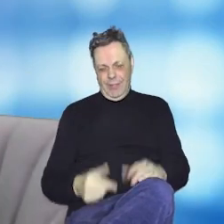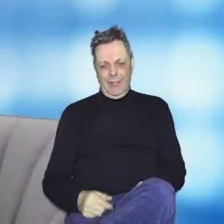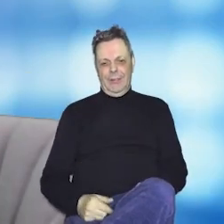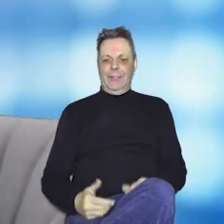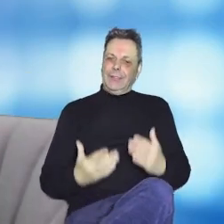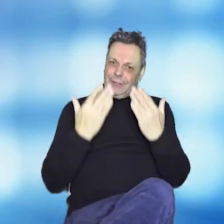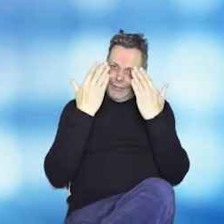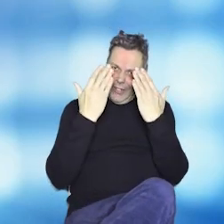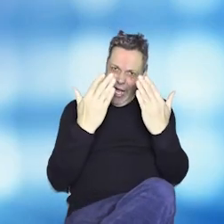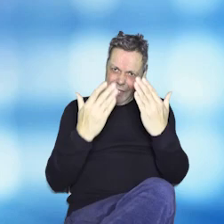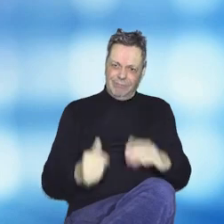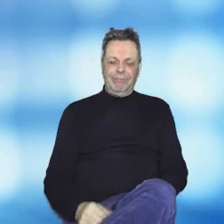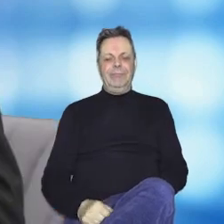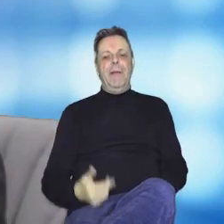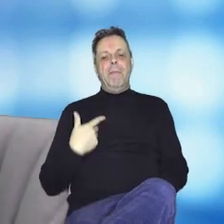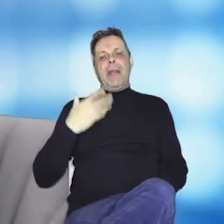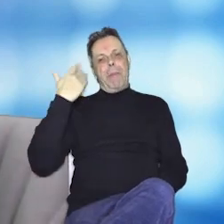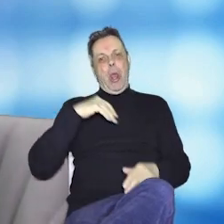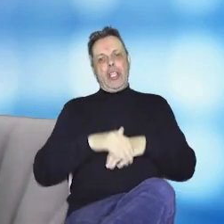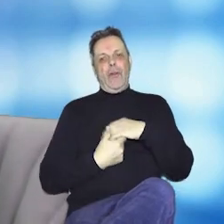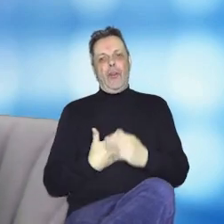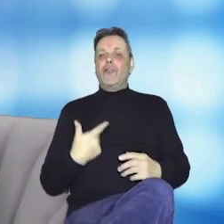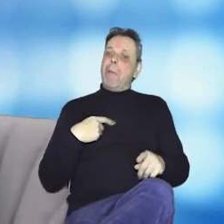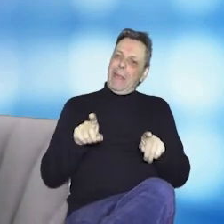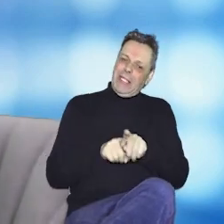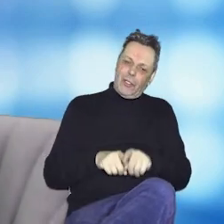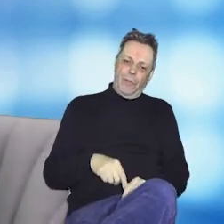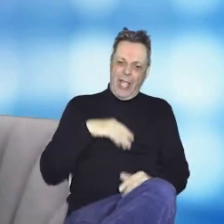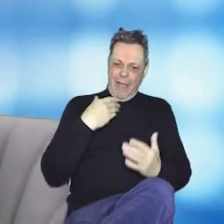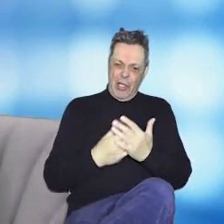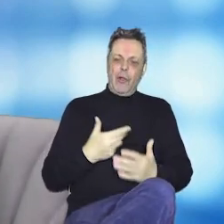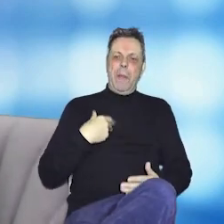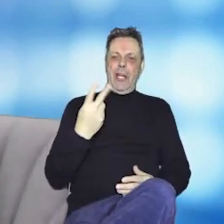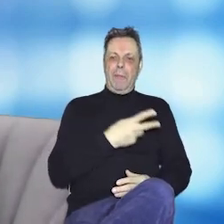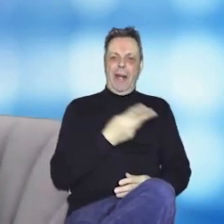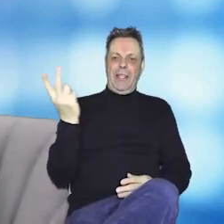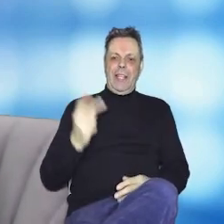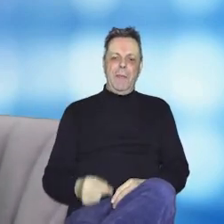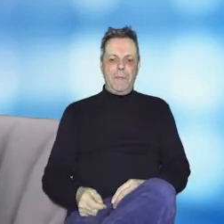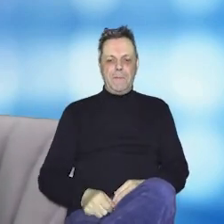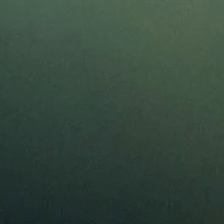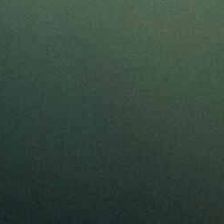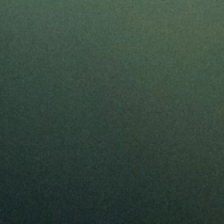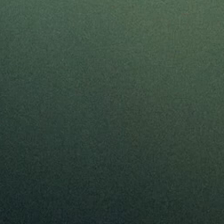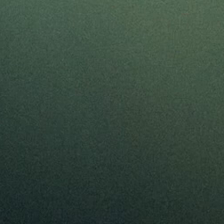Hvala vam lijepa. Hvala vama, bilo mi je zadovoljstvo. I meni također, a vjerujem i našim gledateljima.